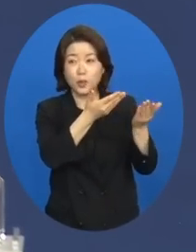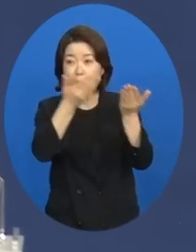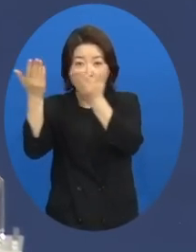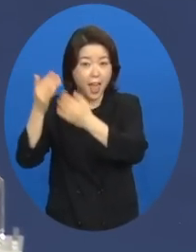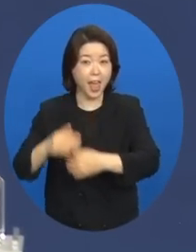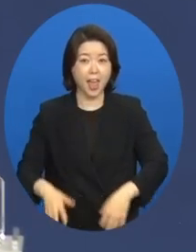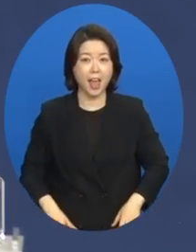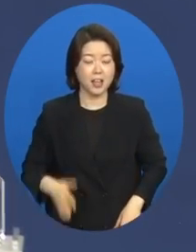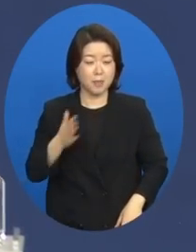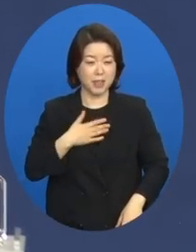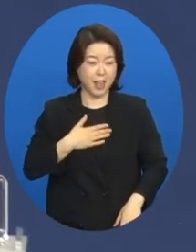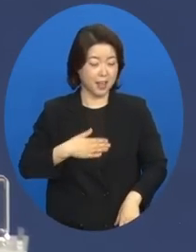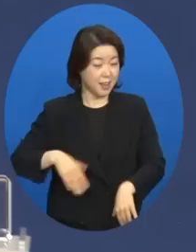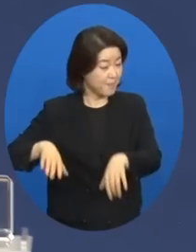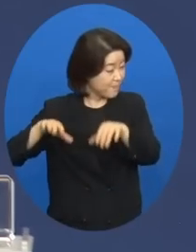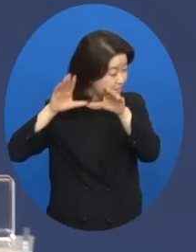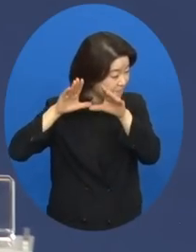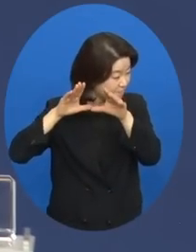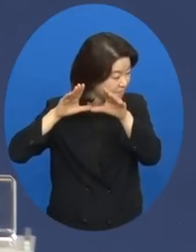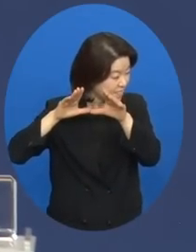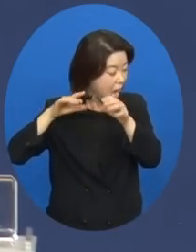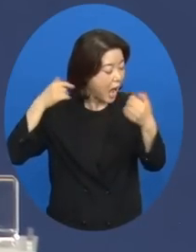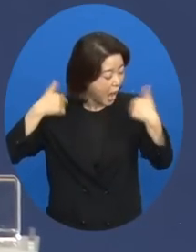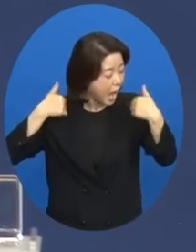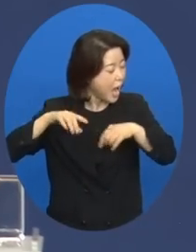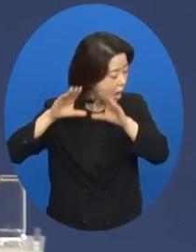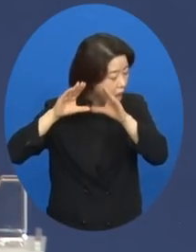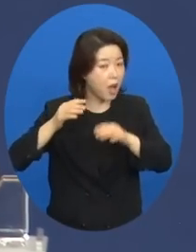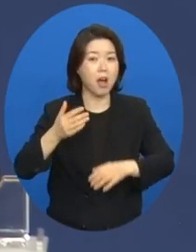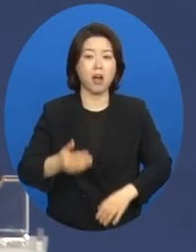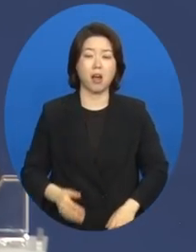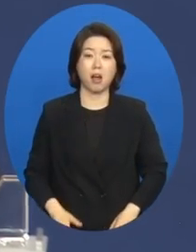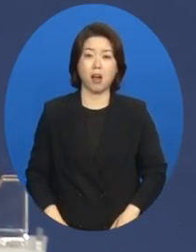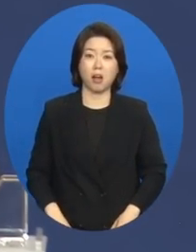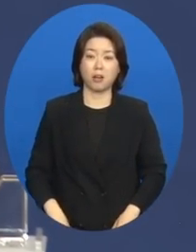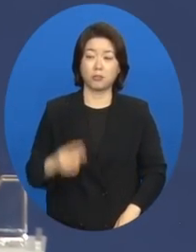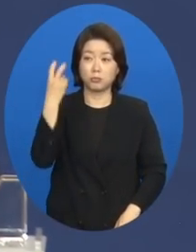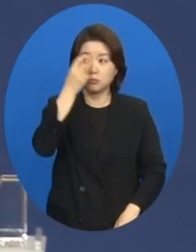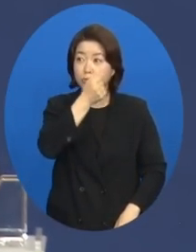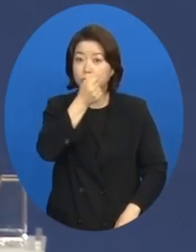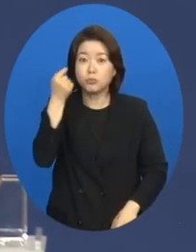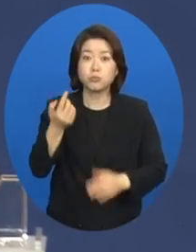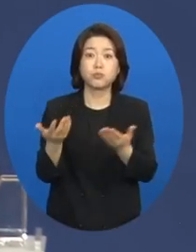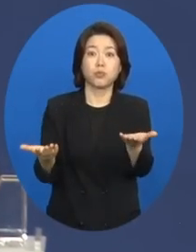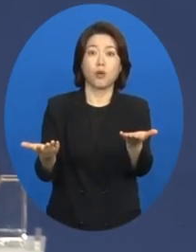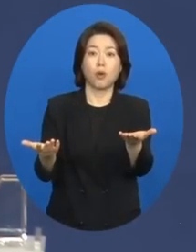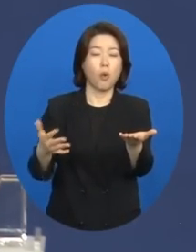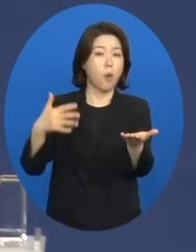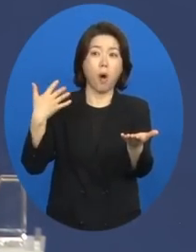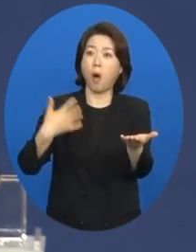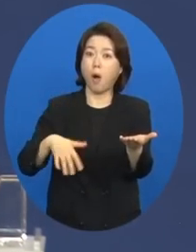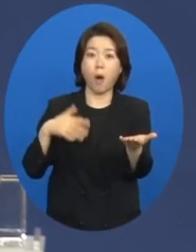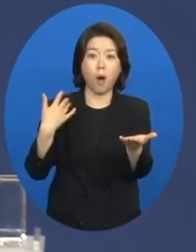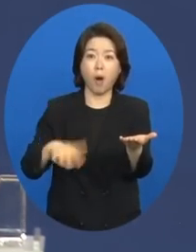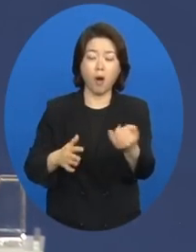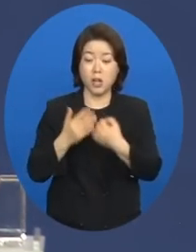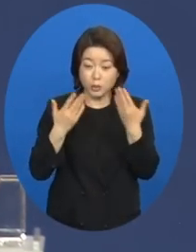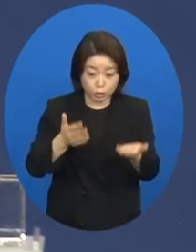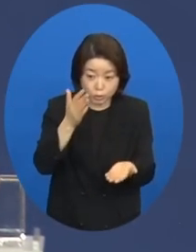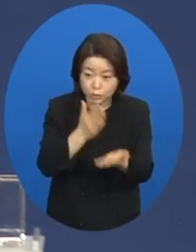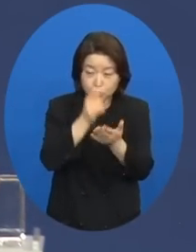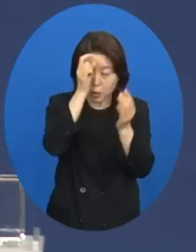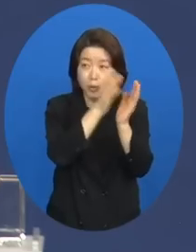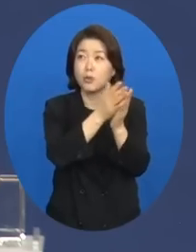내가 항상 들어줄게 이 말이에요. 아, 이런 보장이 어디 있어요? 이런 보장이. 어? 쉬지 말고